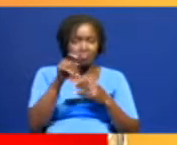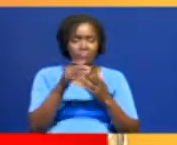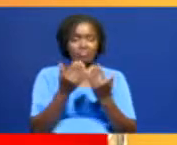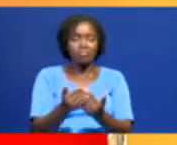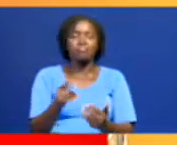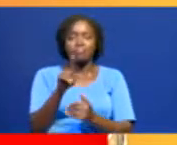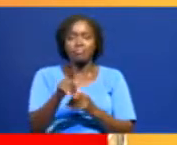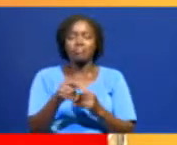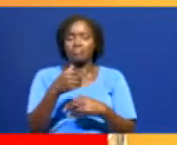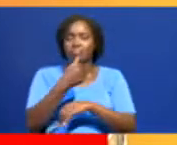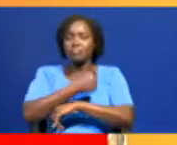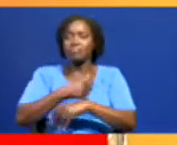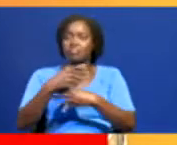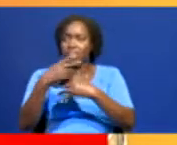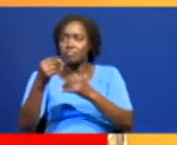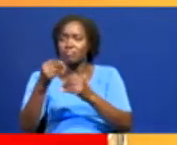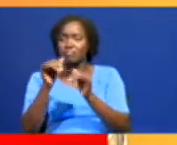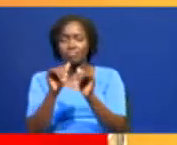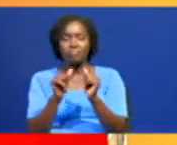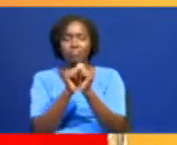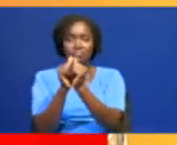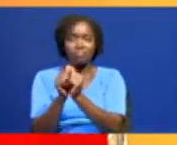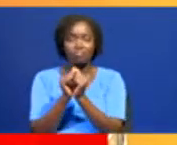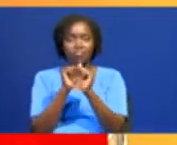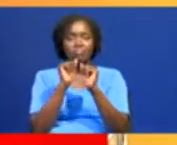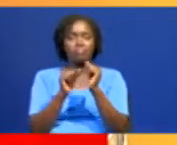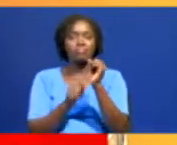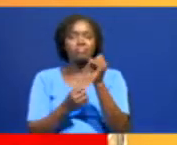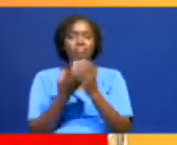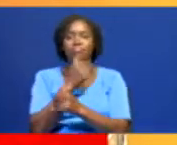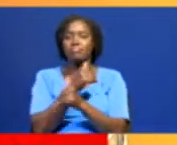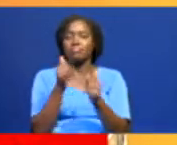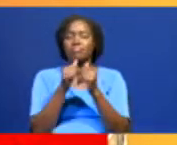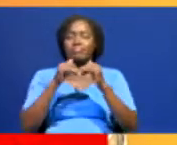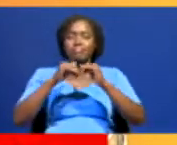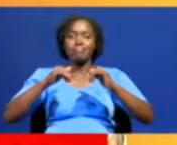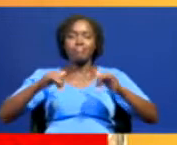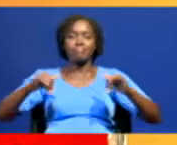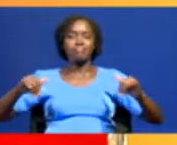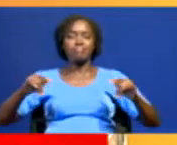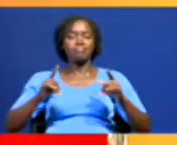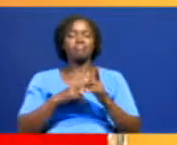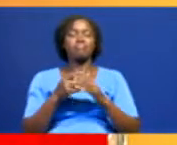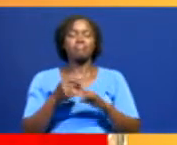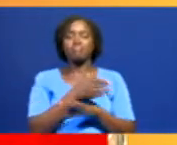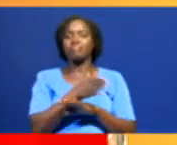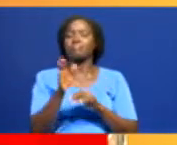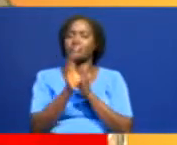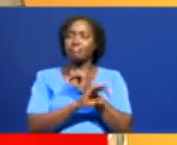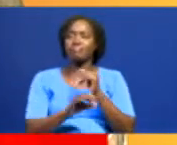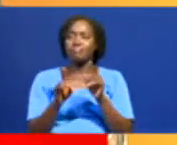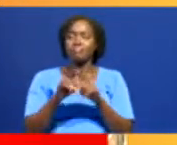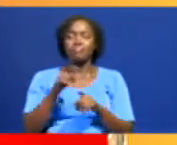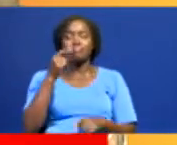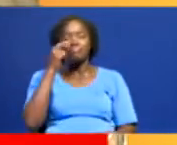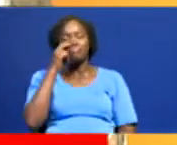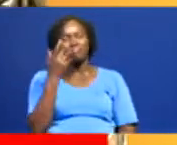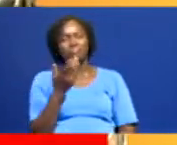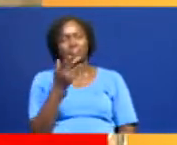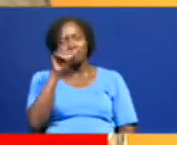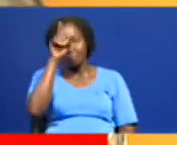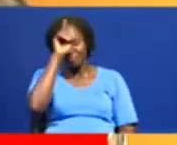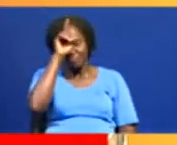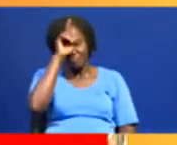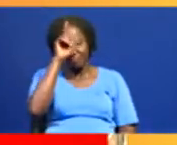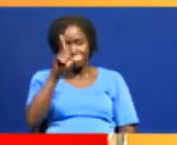wetu wanahitaji kwenda shule. Tukikaa pamoja tunaweza kwenda mbele vizuri, lakini tukitawanyika tunaweza kupoteza nchi yetu ikaenda kama vile Sudan, kama vile Egypt, kama